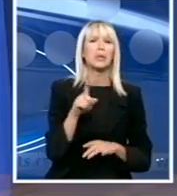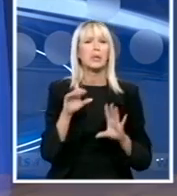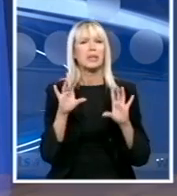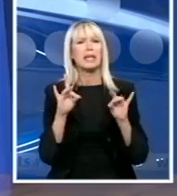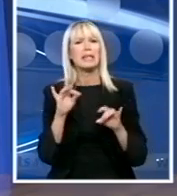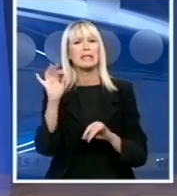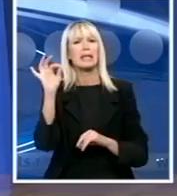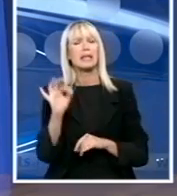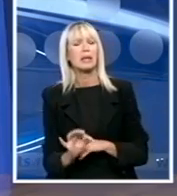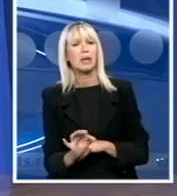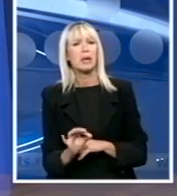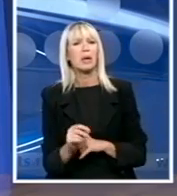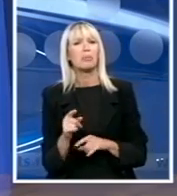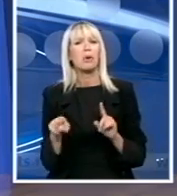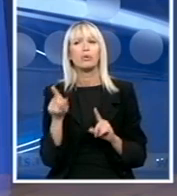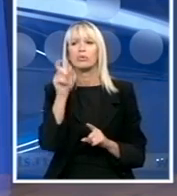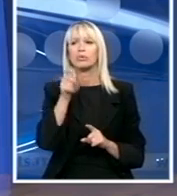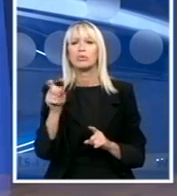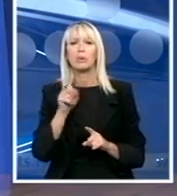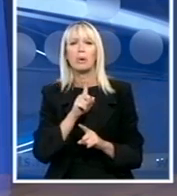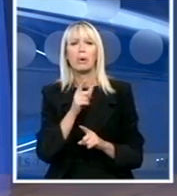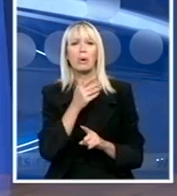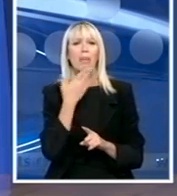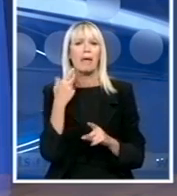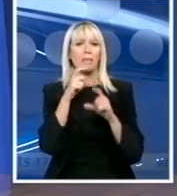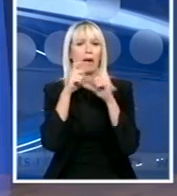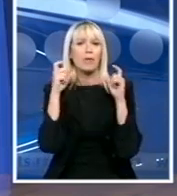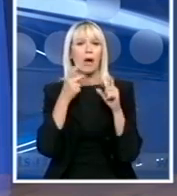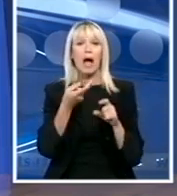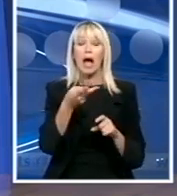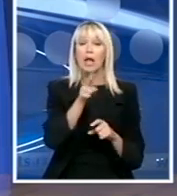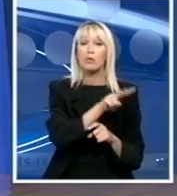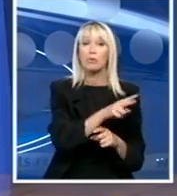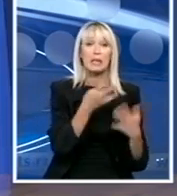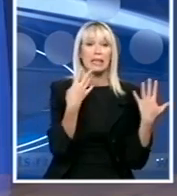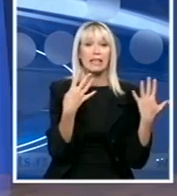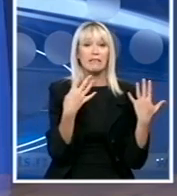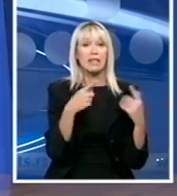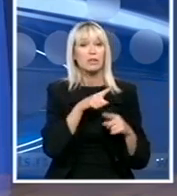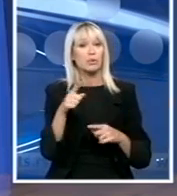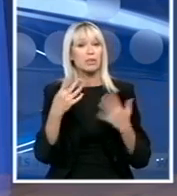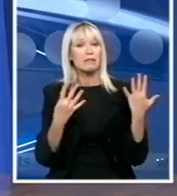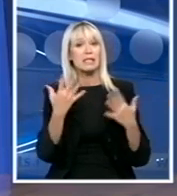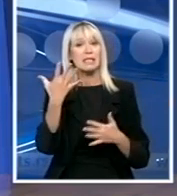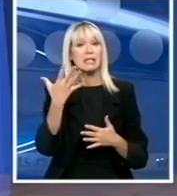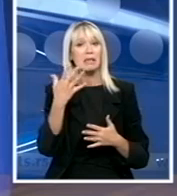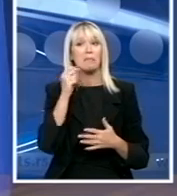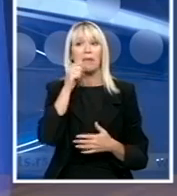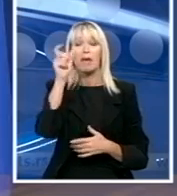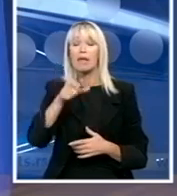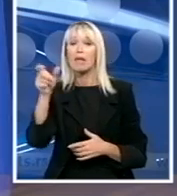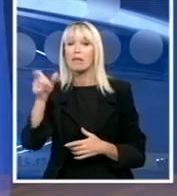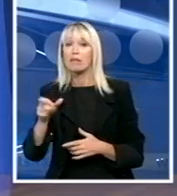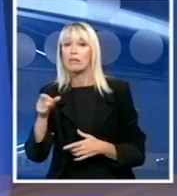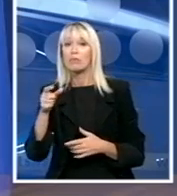ne koristi maske, dok svi ostali koriste u javnom prevozu. I verujte mi, ako budemo previše